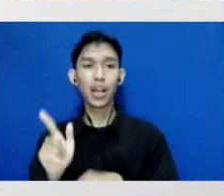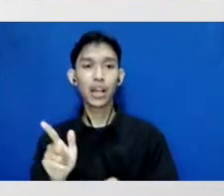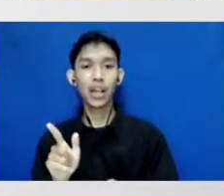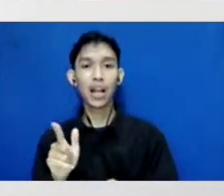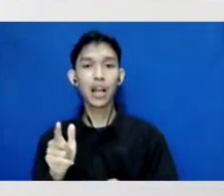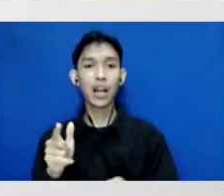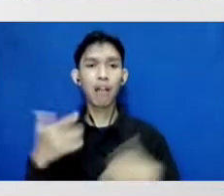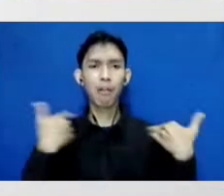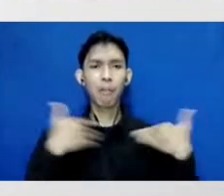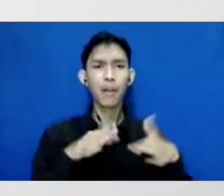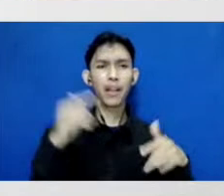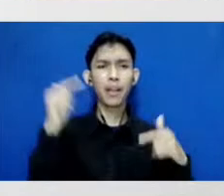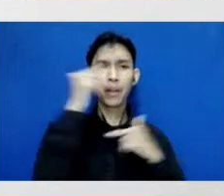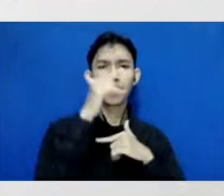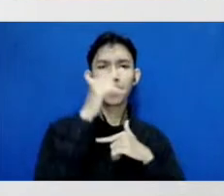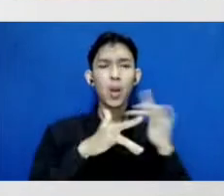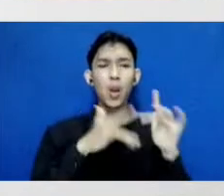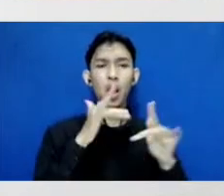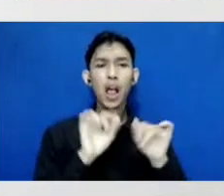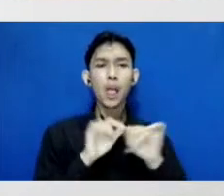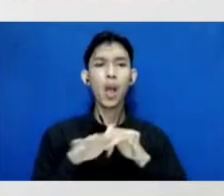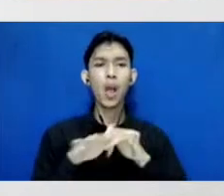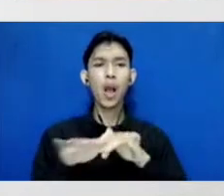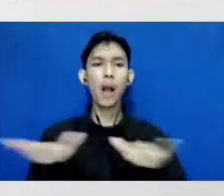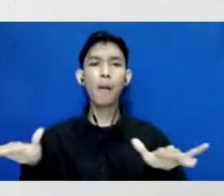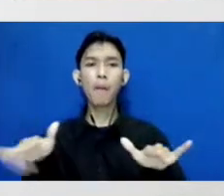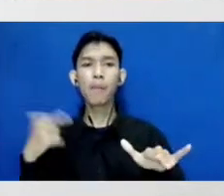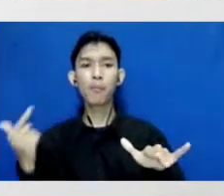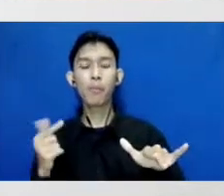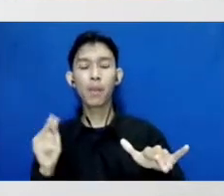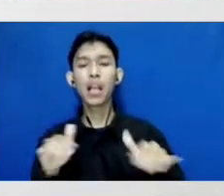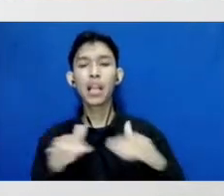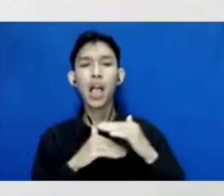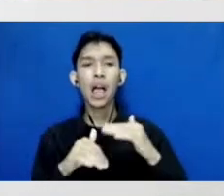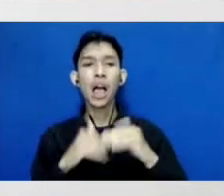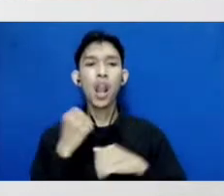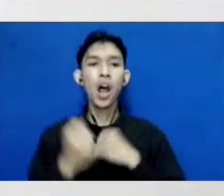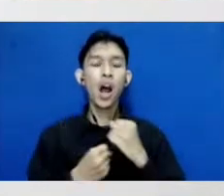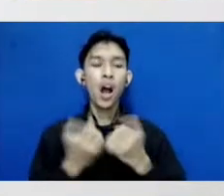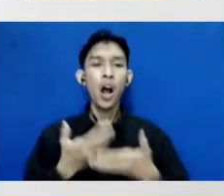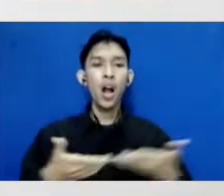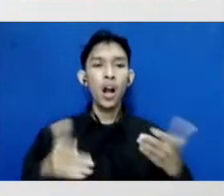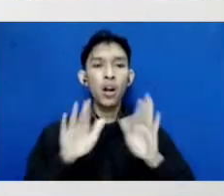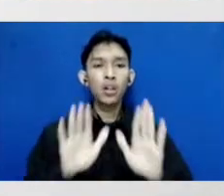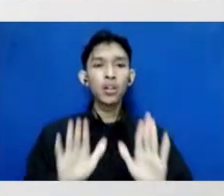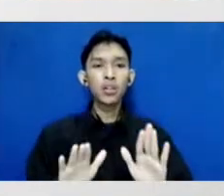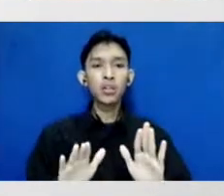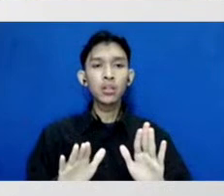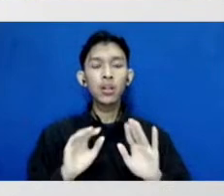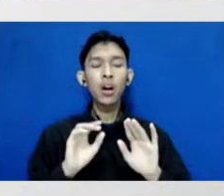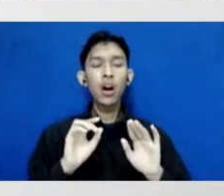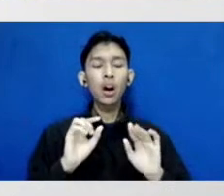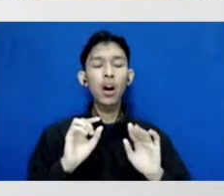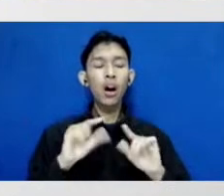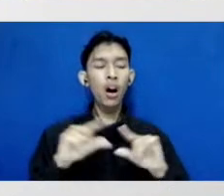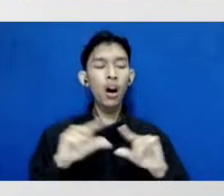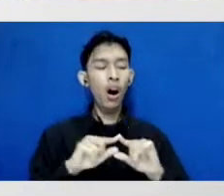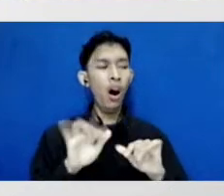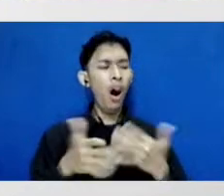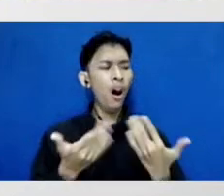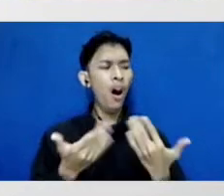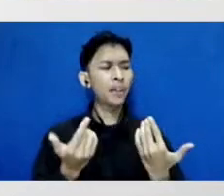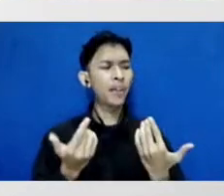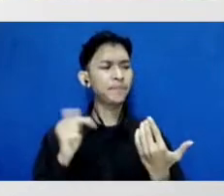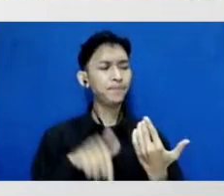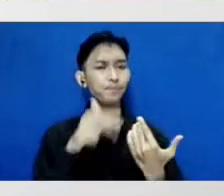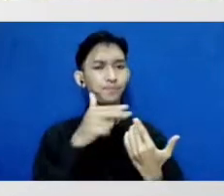kebebasan berekspresi online atau keamanan publik antara standar yang dilakukan oleh social media platform dengan konteks yang terjadi di